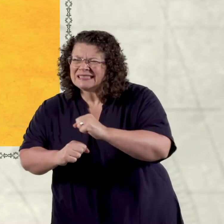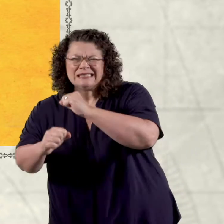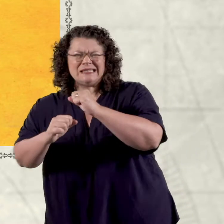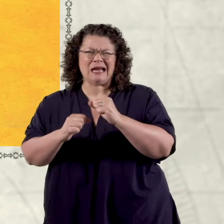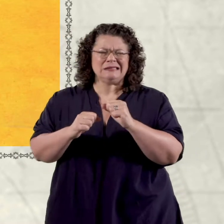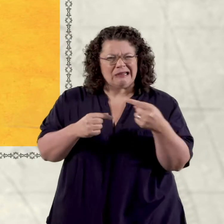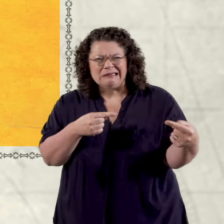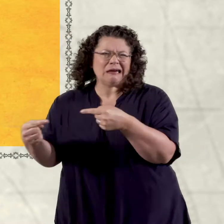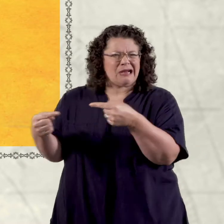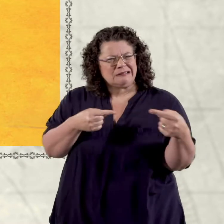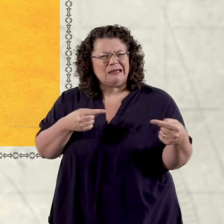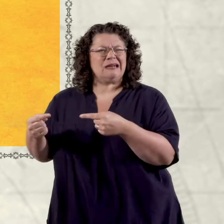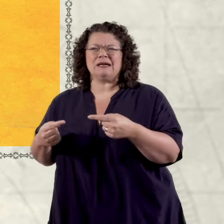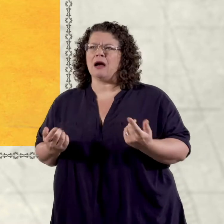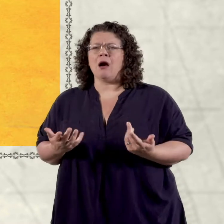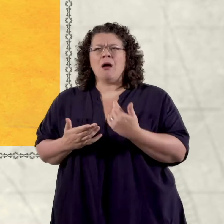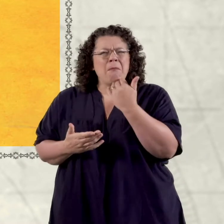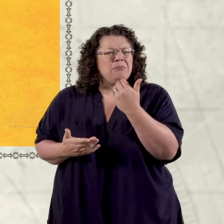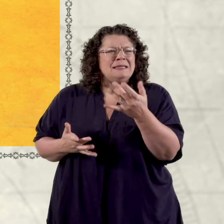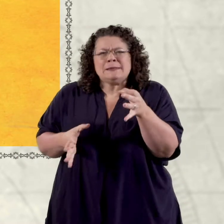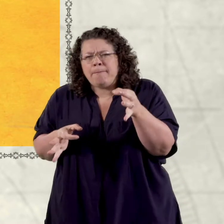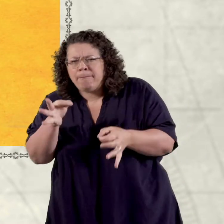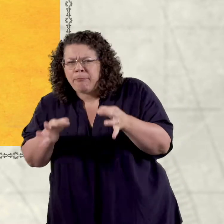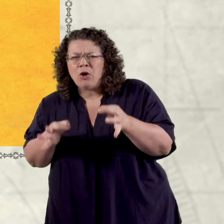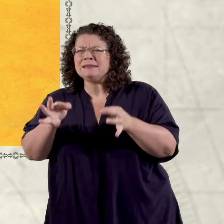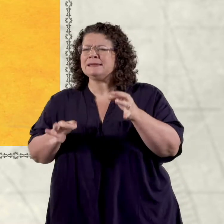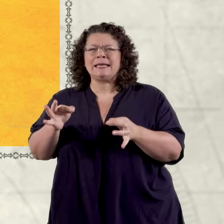Na. Gwleidydda. A thrafod.